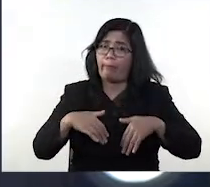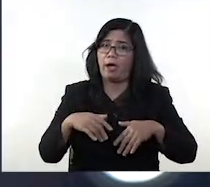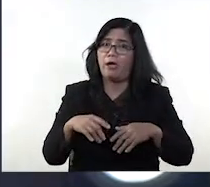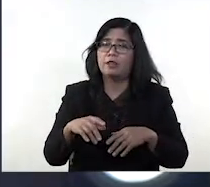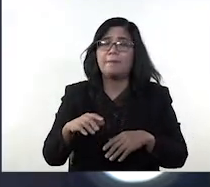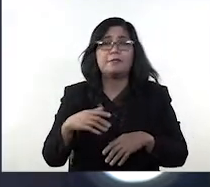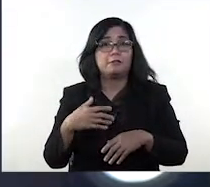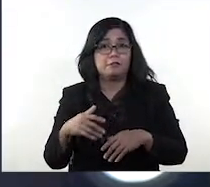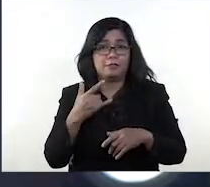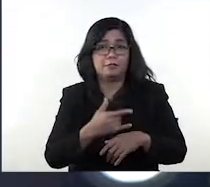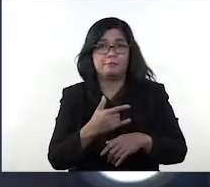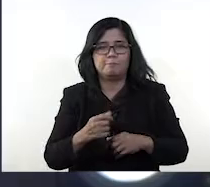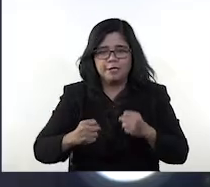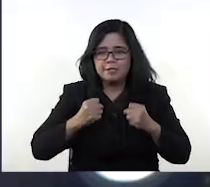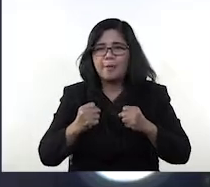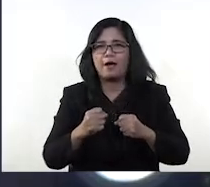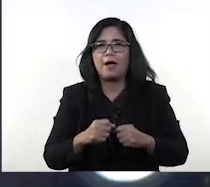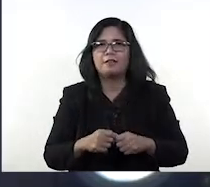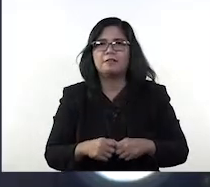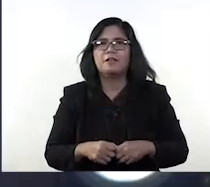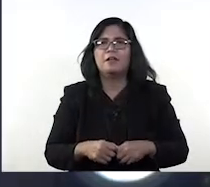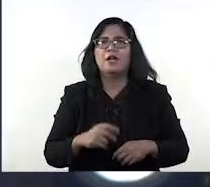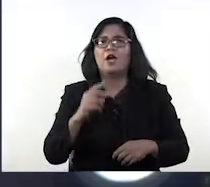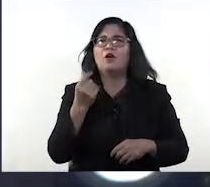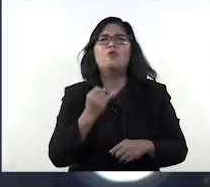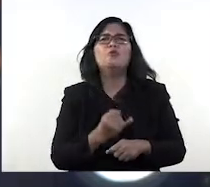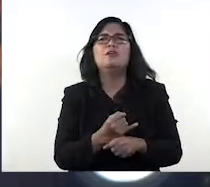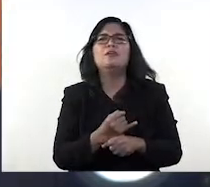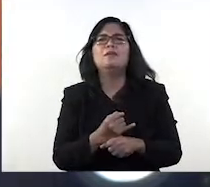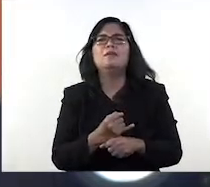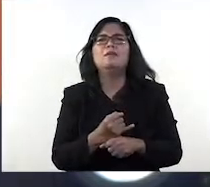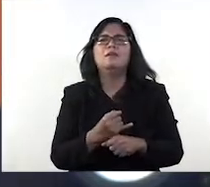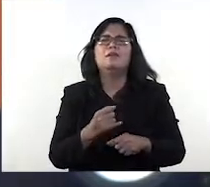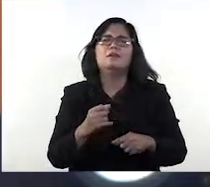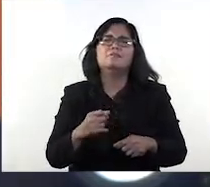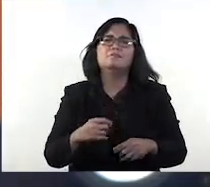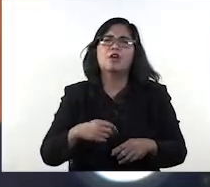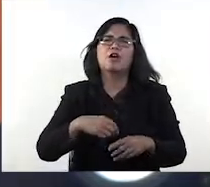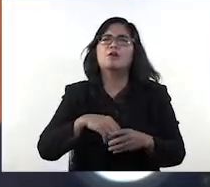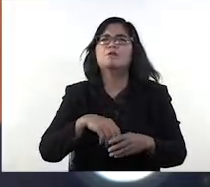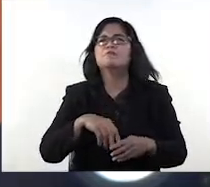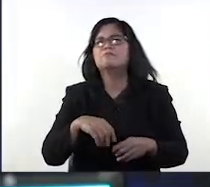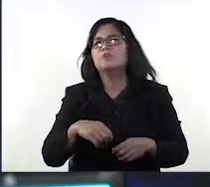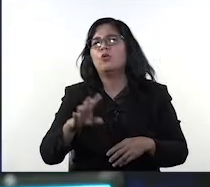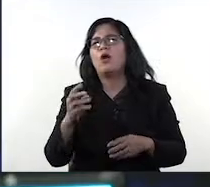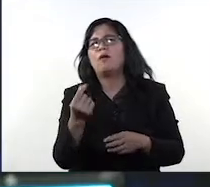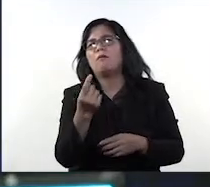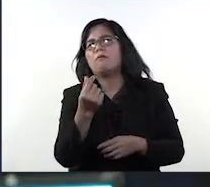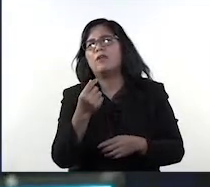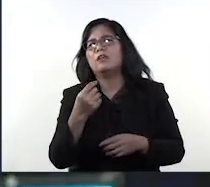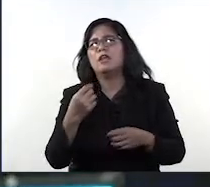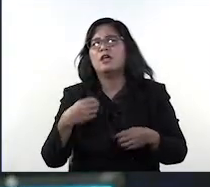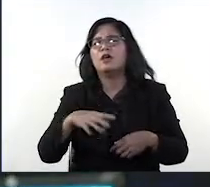Ya udah rugi besar Oh ya udah Keluarga banyak biaya banyak tenaga pertanyaan saya pulang langsung langsung ganda